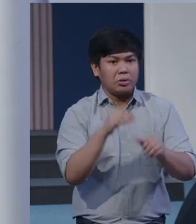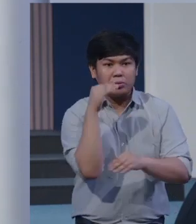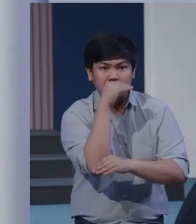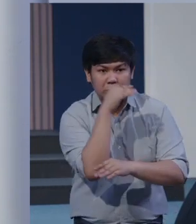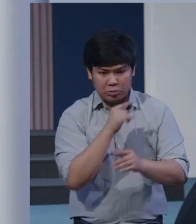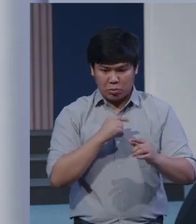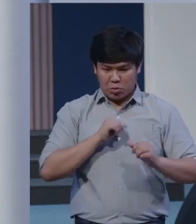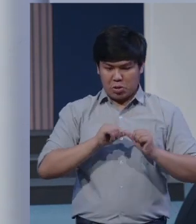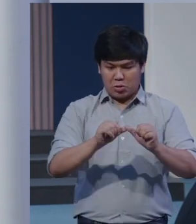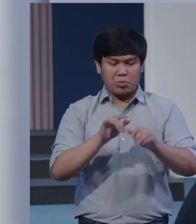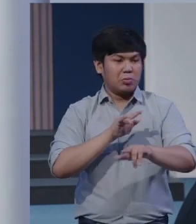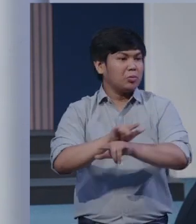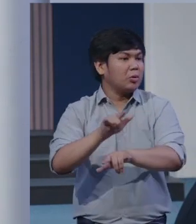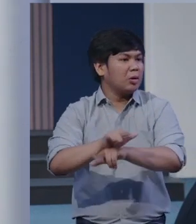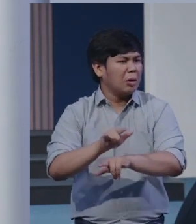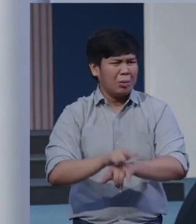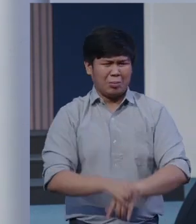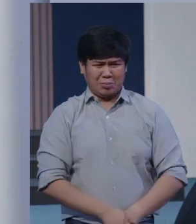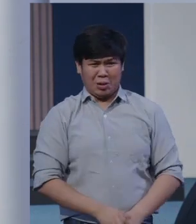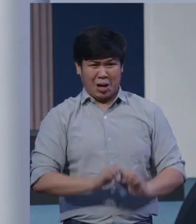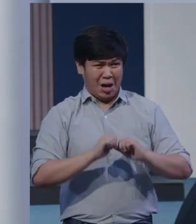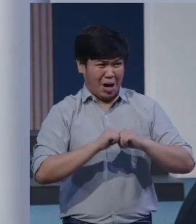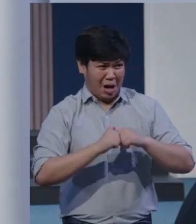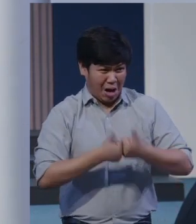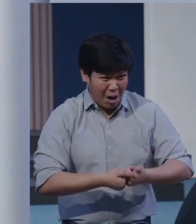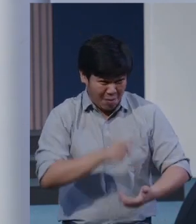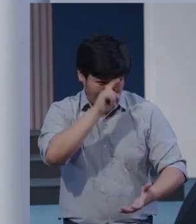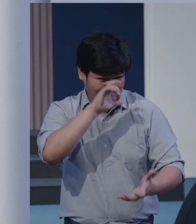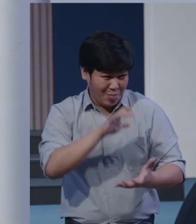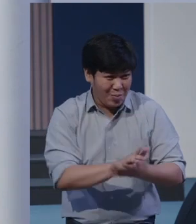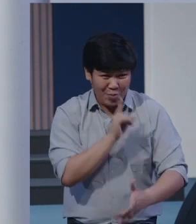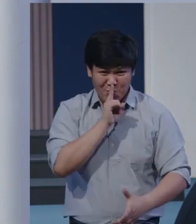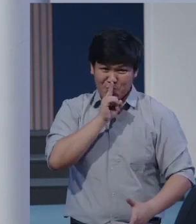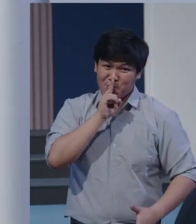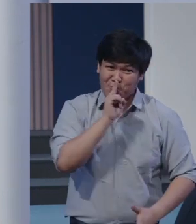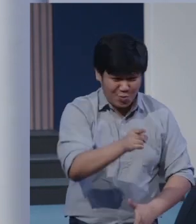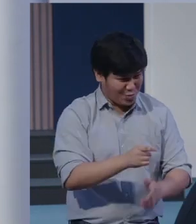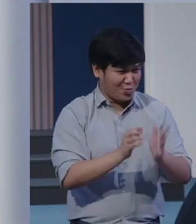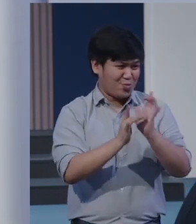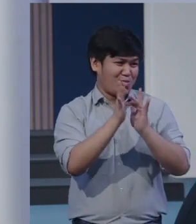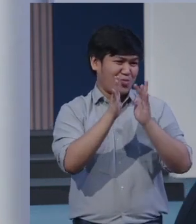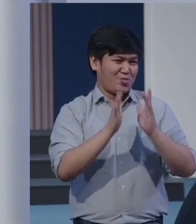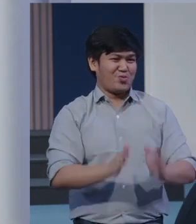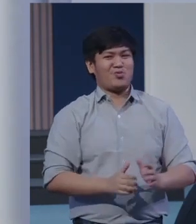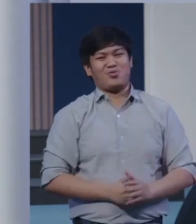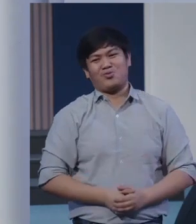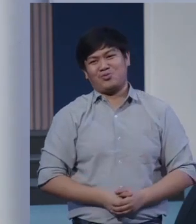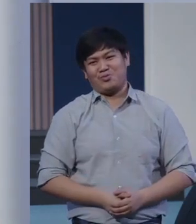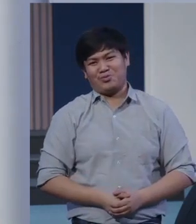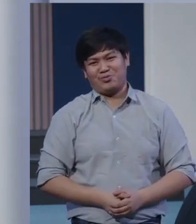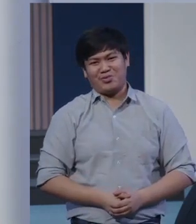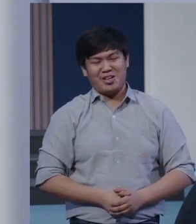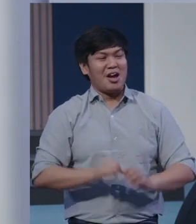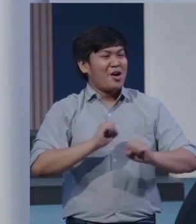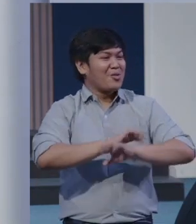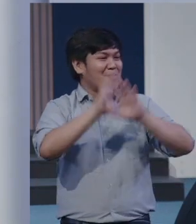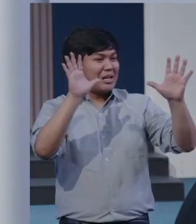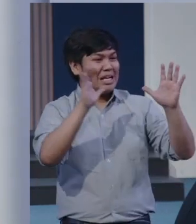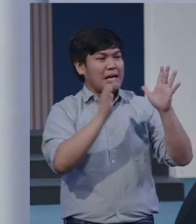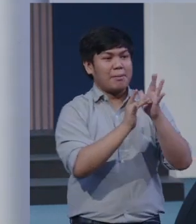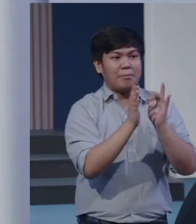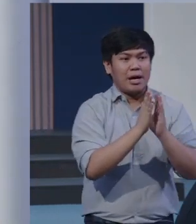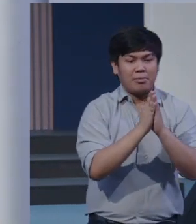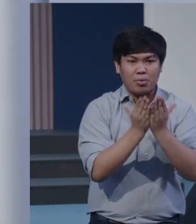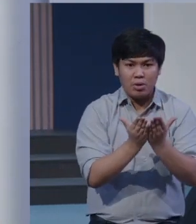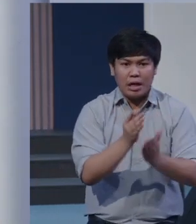pagbubulay na Kristiyano yan kaya yun ang malinaw na kautusan malinaw din sa bibliya na dapat lang magsalita